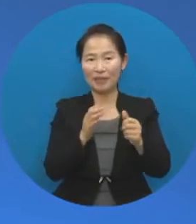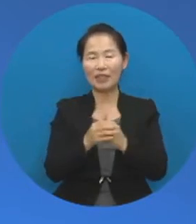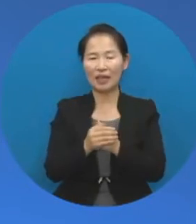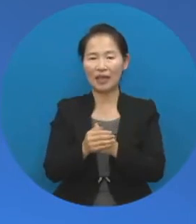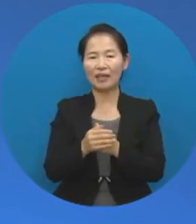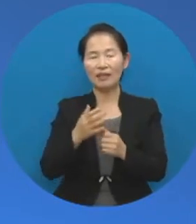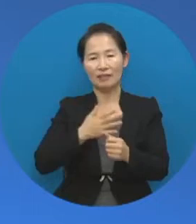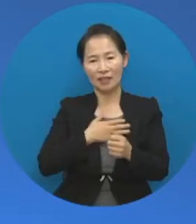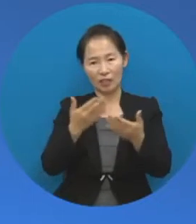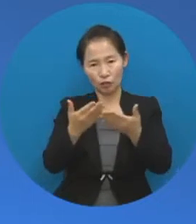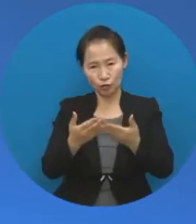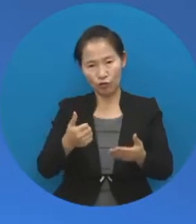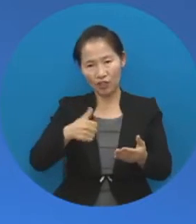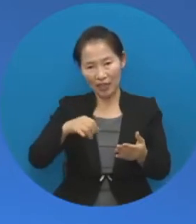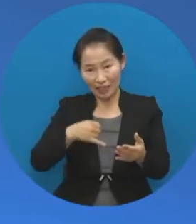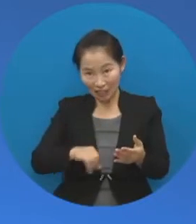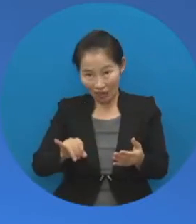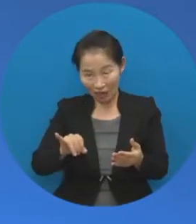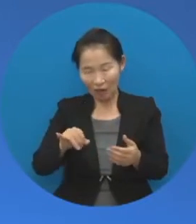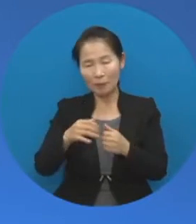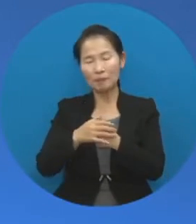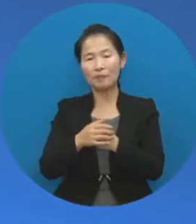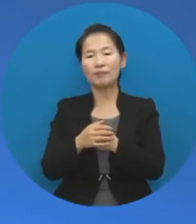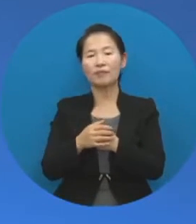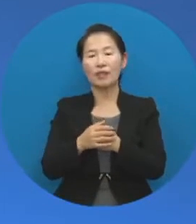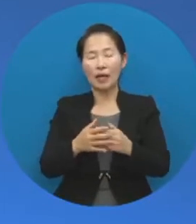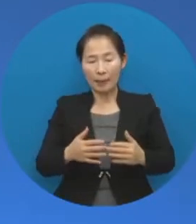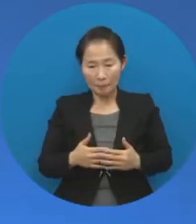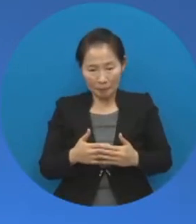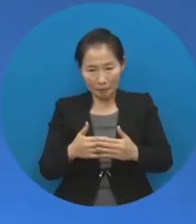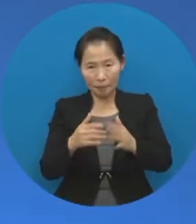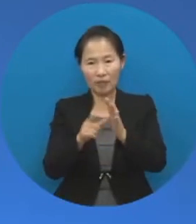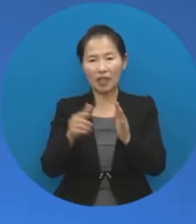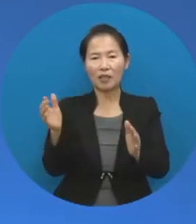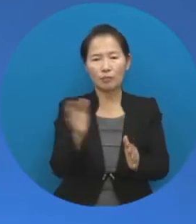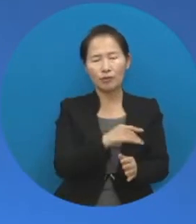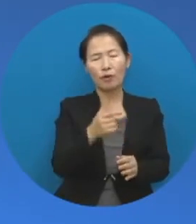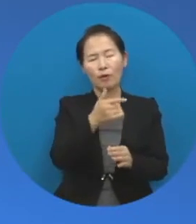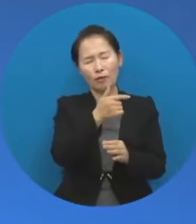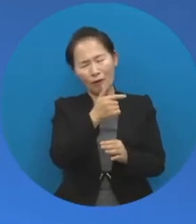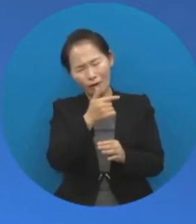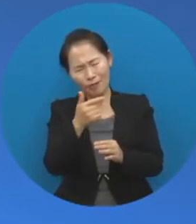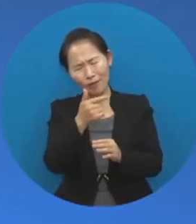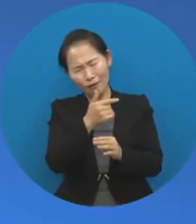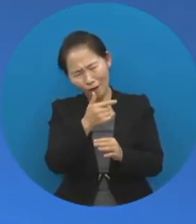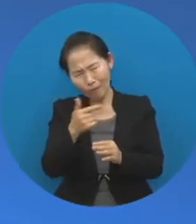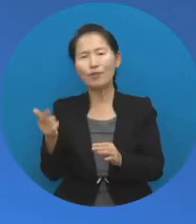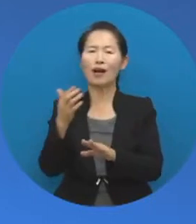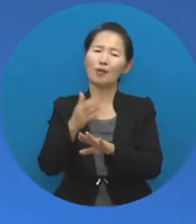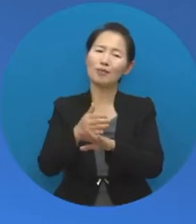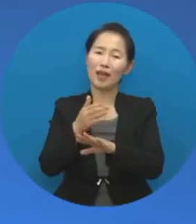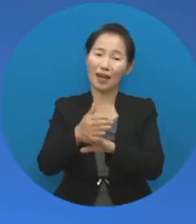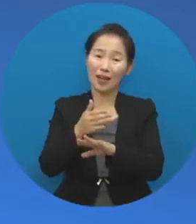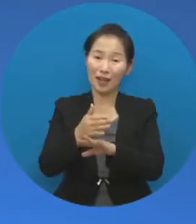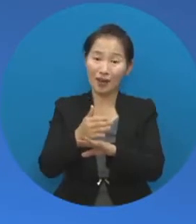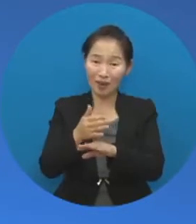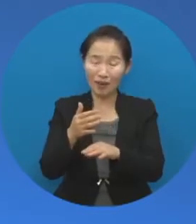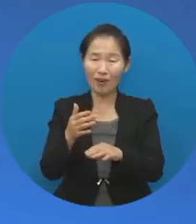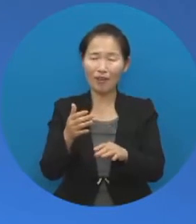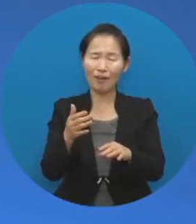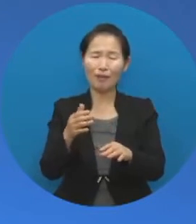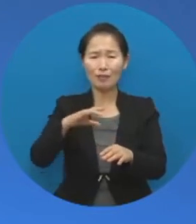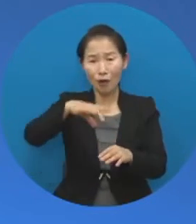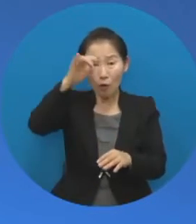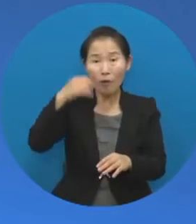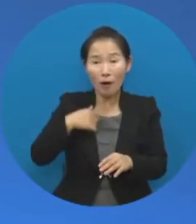자녀에 대해서 뱃속에 있을 때부터 와 이게 너무 감사해서 제가 저는 정말 제가 결혼할 거는 꿈도 못 꿨고 아이를